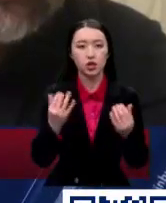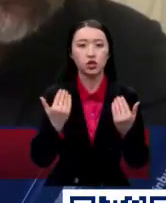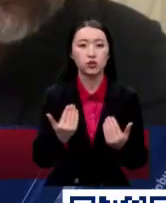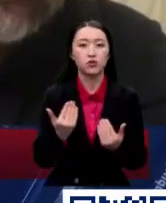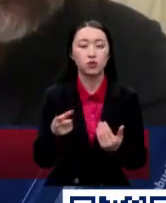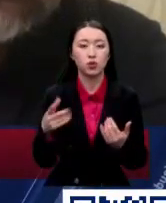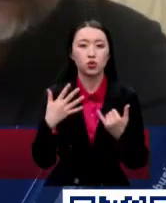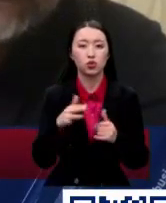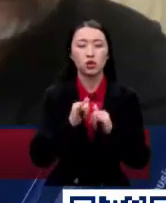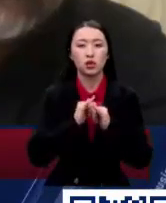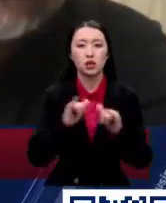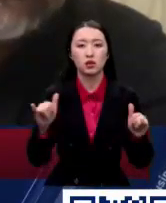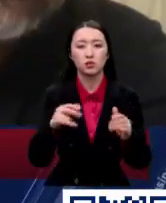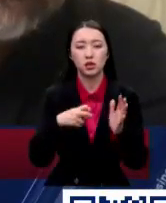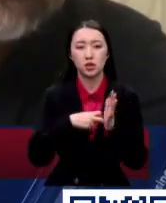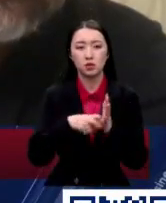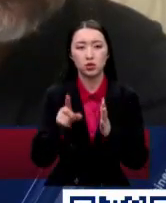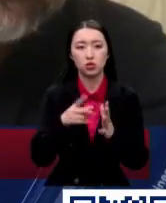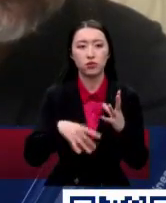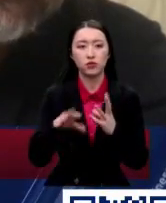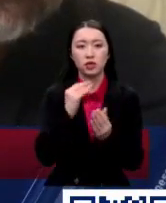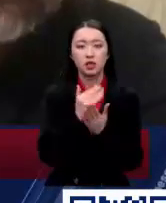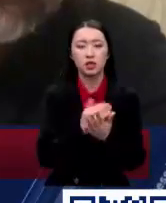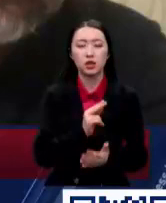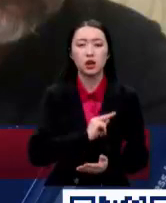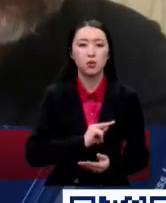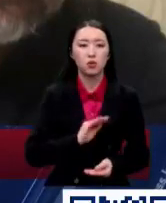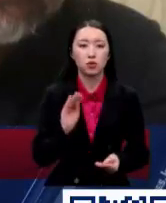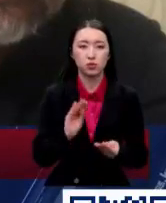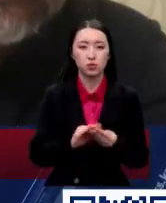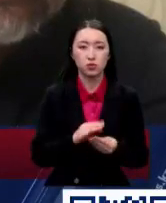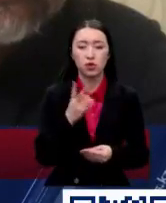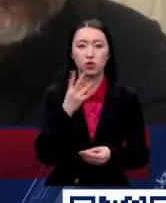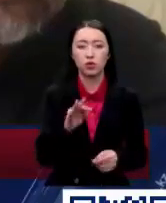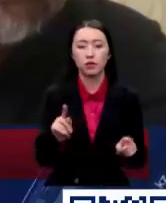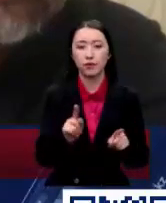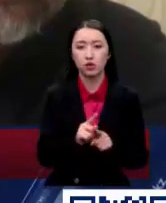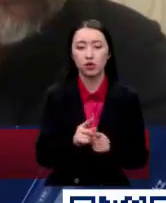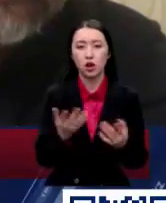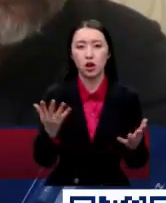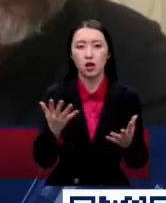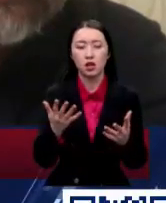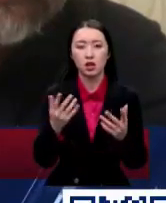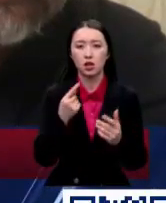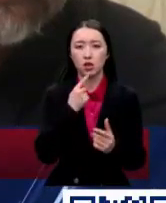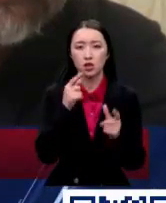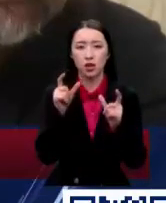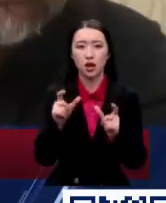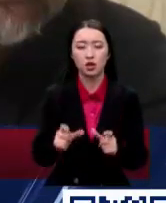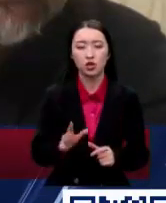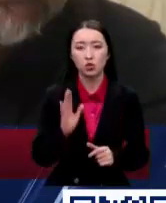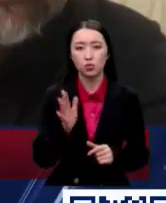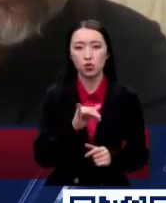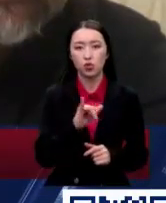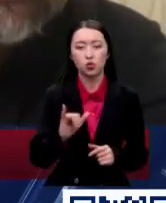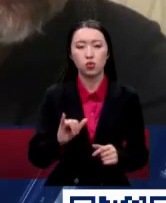уже распространили сообщение, что все системы работают в штатном режиме. Но все же, какие ограничения будут у клиентов и